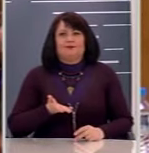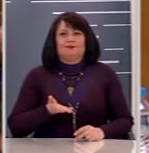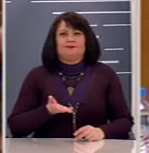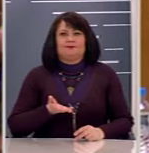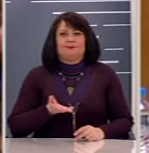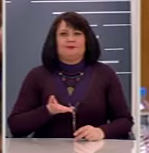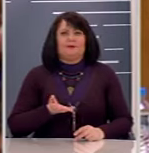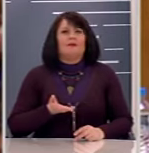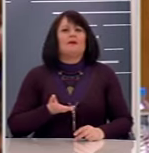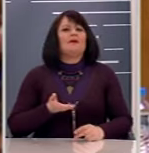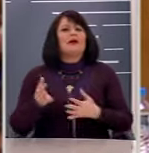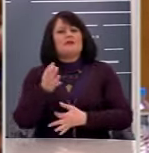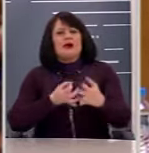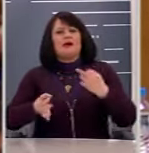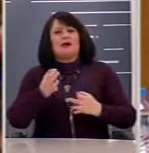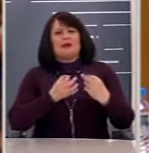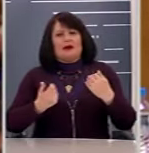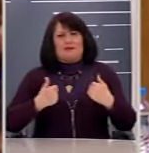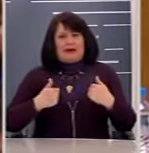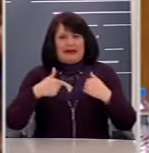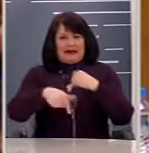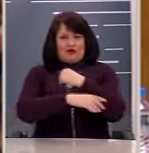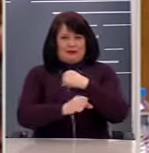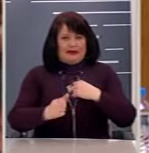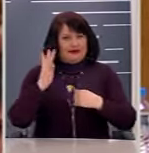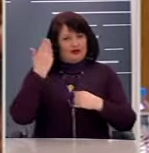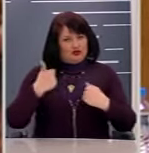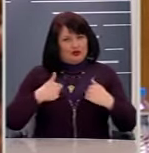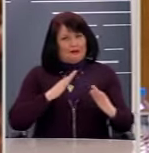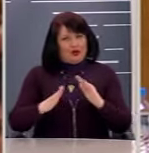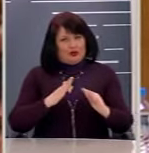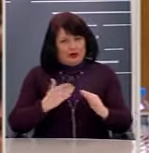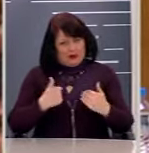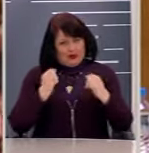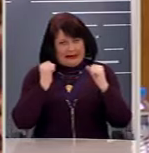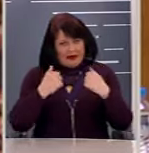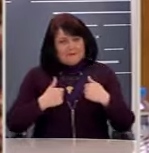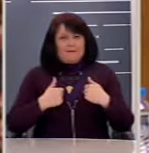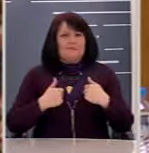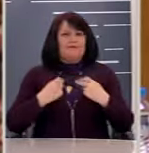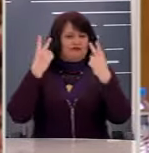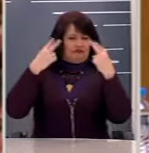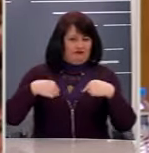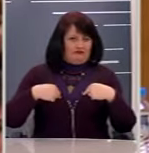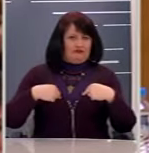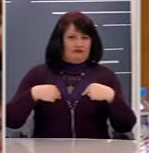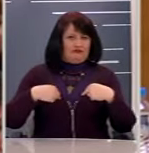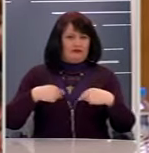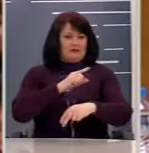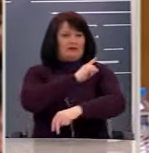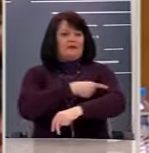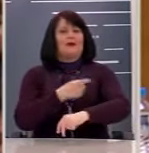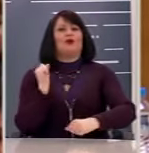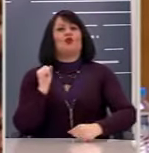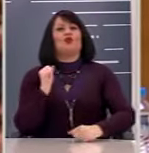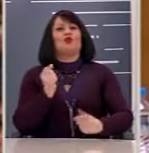όσοι αναφέρθηκα στο όνομά μου και για την περίοδο που ήμουν Γενικός Γραμματέας της Πρόνοιας αναγνωρίζουν ότι είχα τόση μεγάλη ικανότητα που